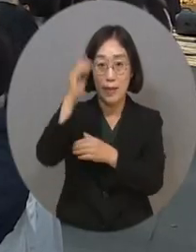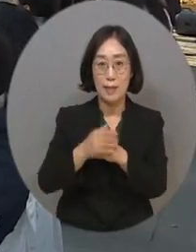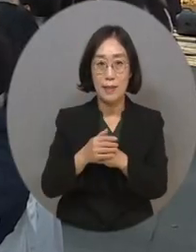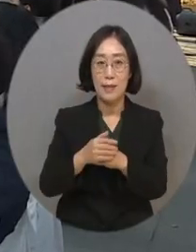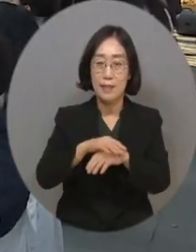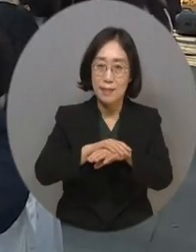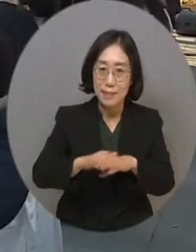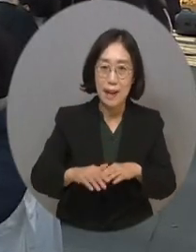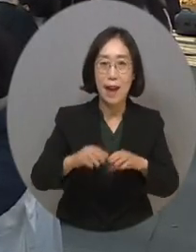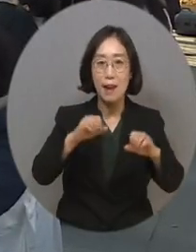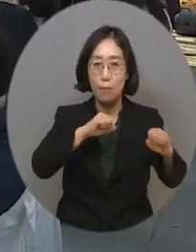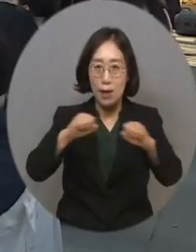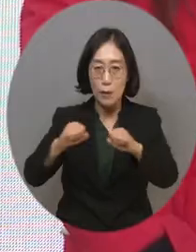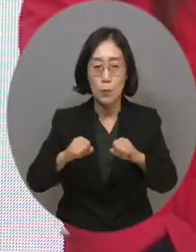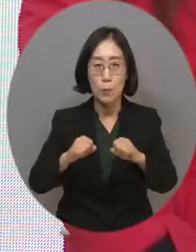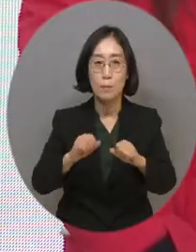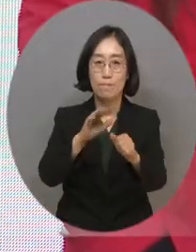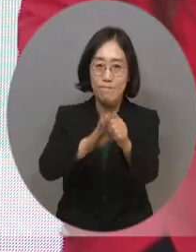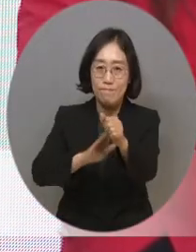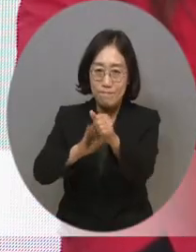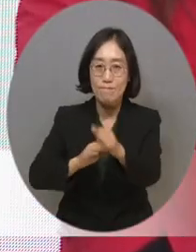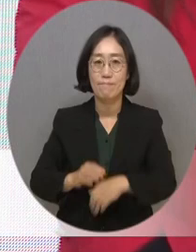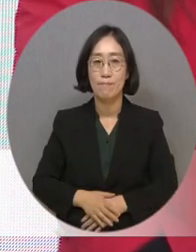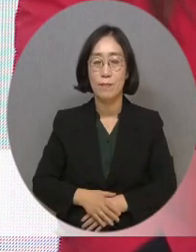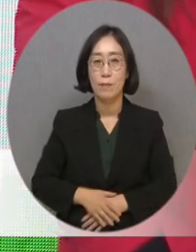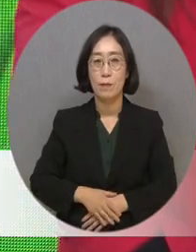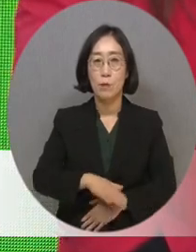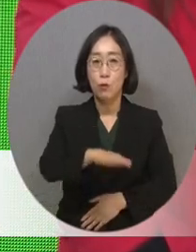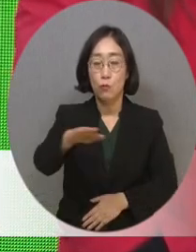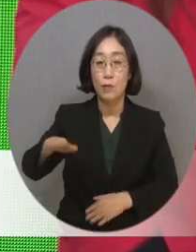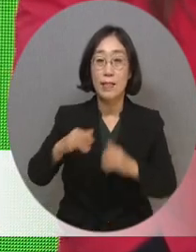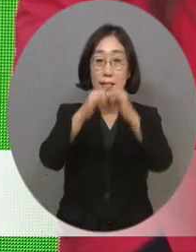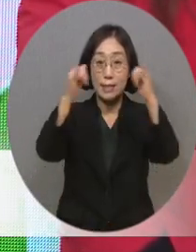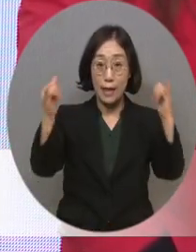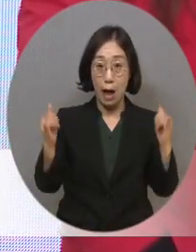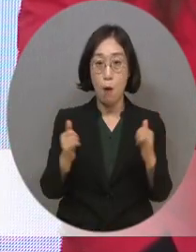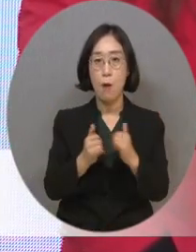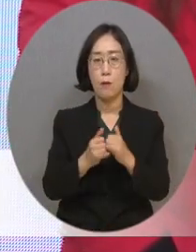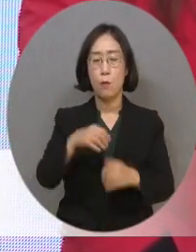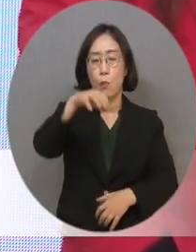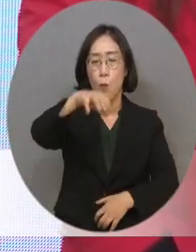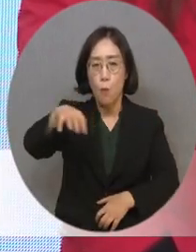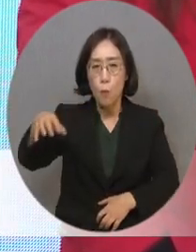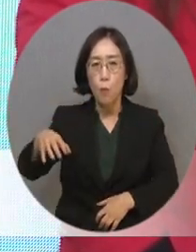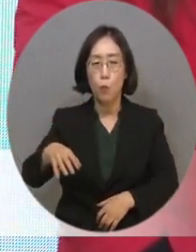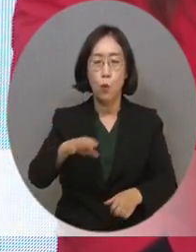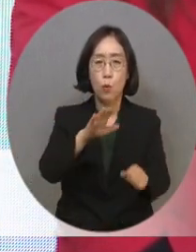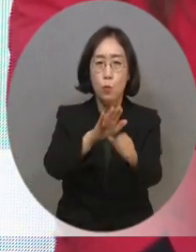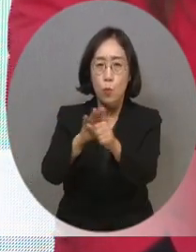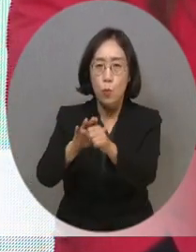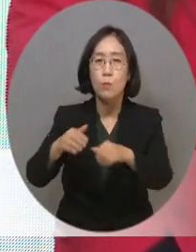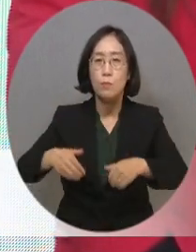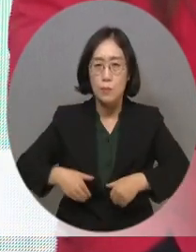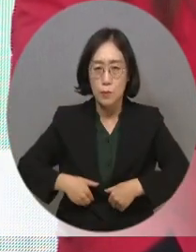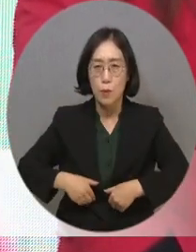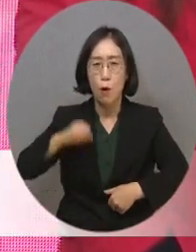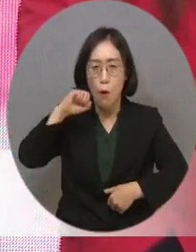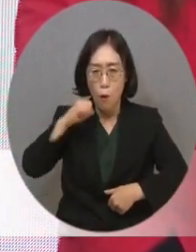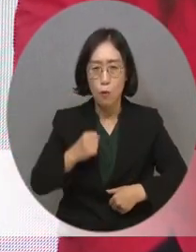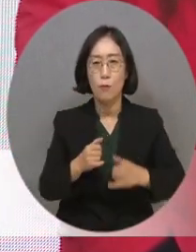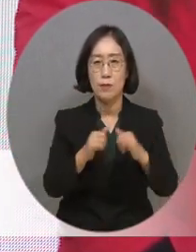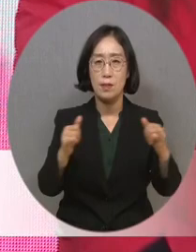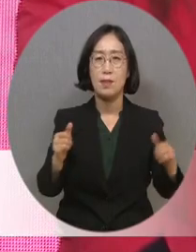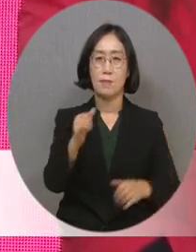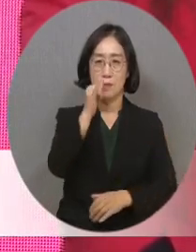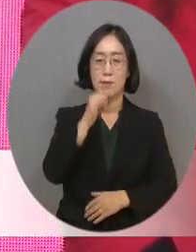기원하기도 했습니다. 우리 사회는 아직도 곳곳에 도움의 손길이 필요한 곳이 많은 것